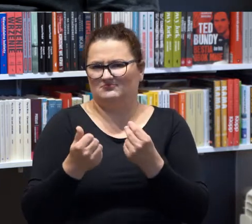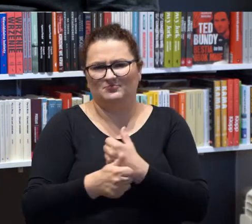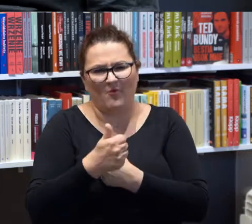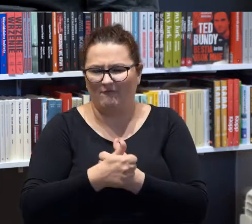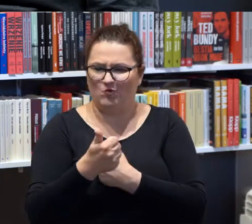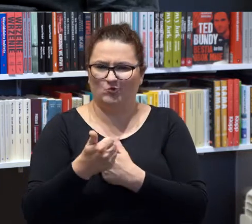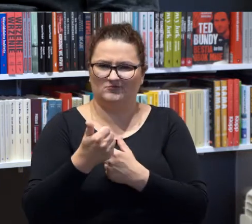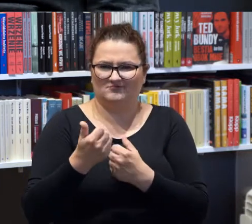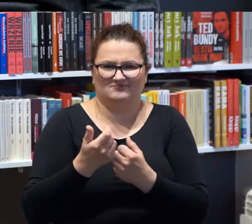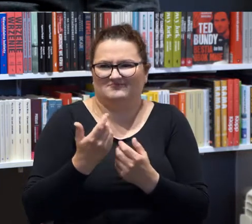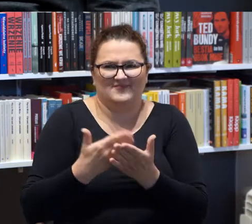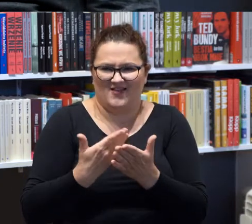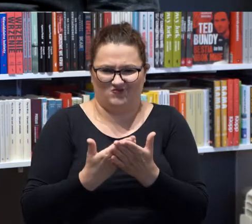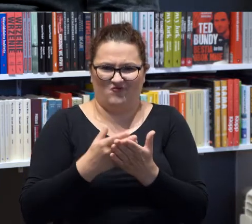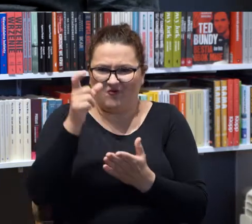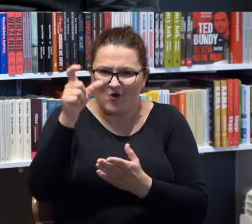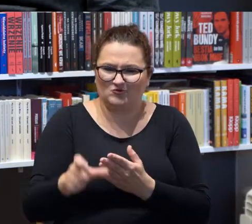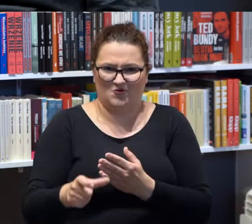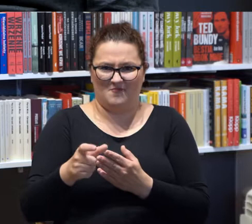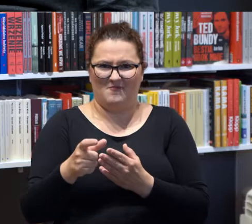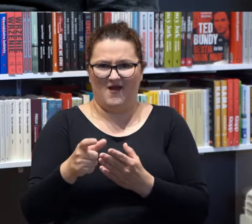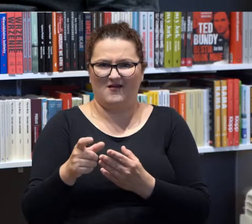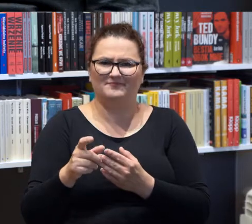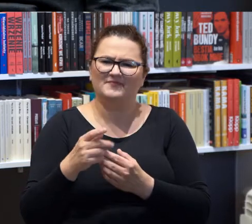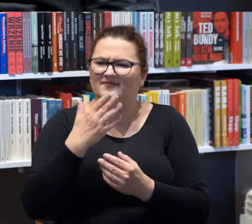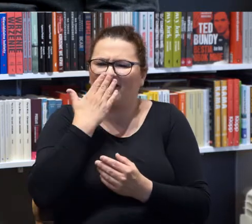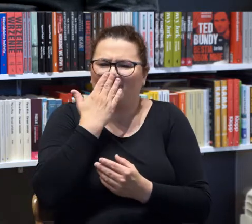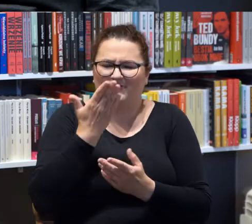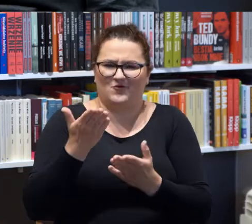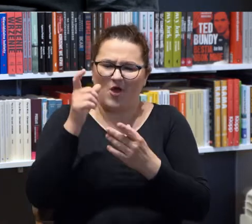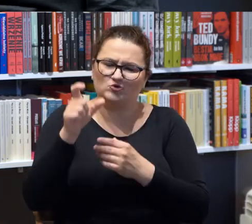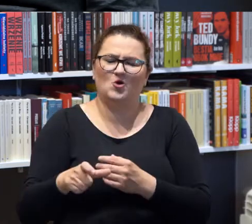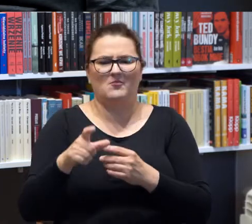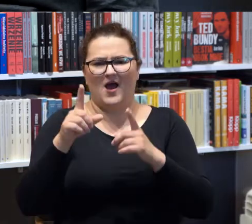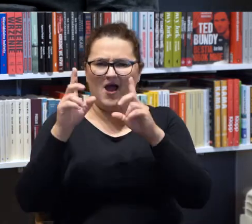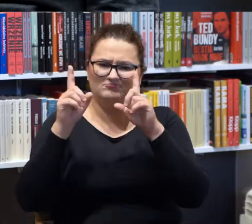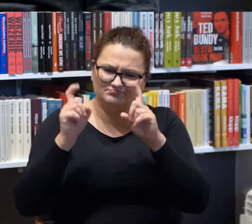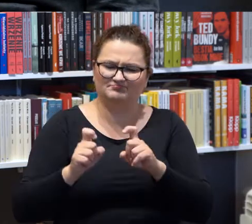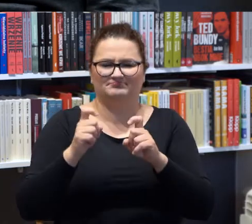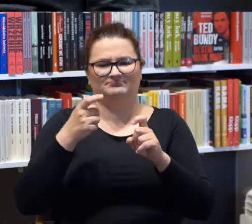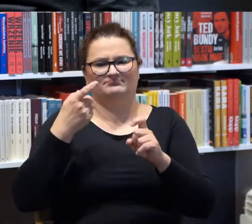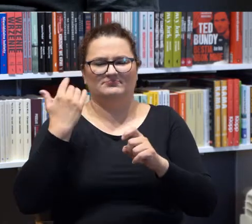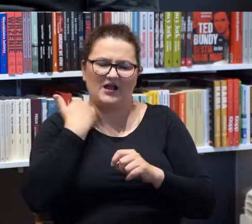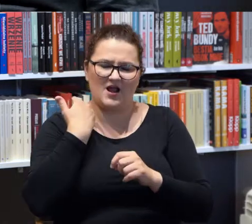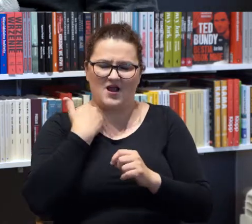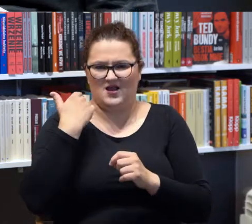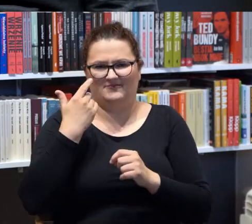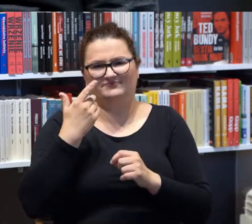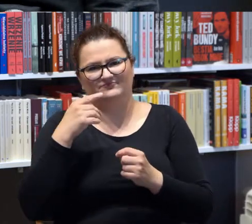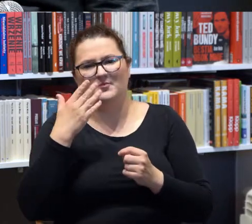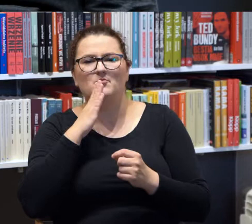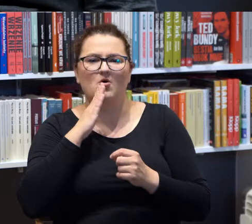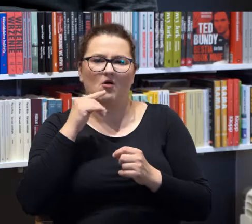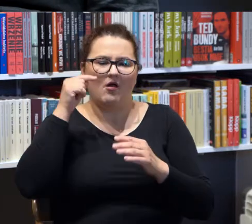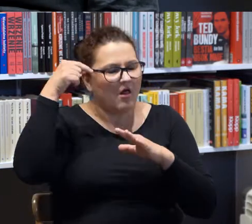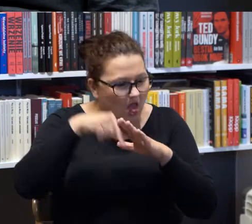powodował? W ogóle kim jest ta osoba, która wpada w ten wir, w tę lukę, ja to nazywam czarną dziurą, czasami różnie to nazywam.